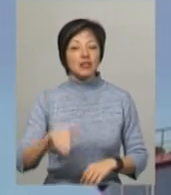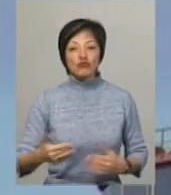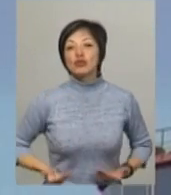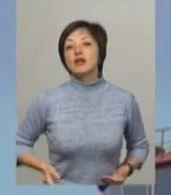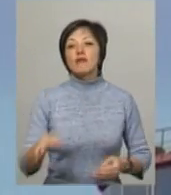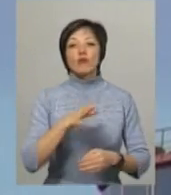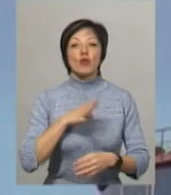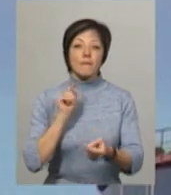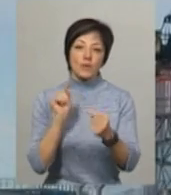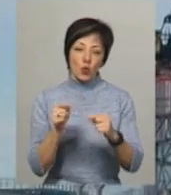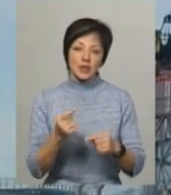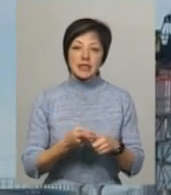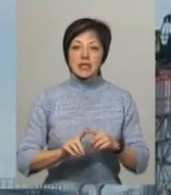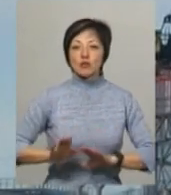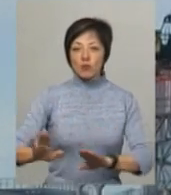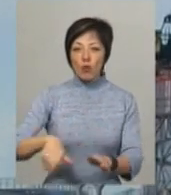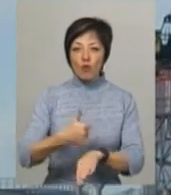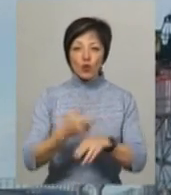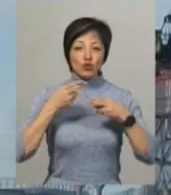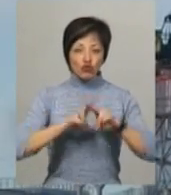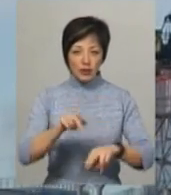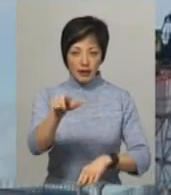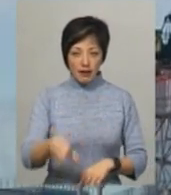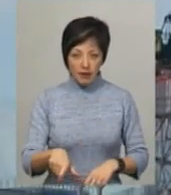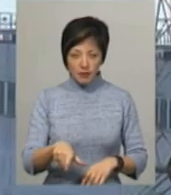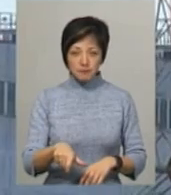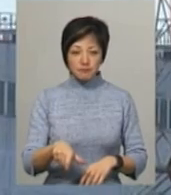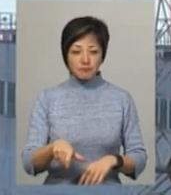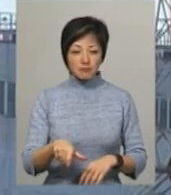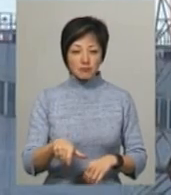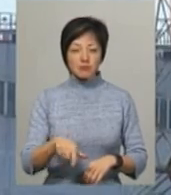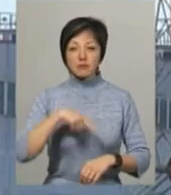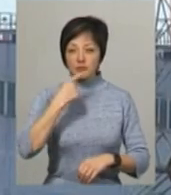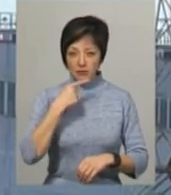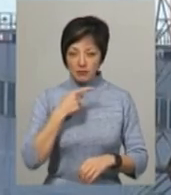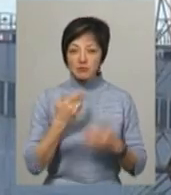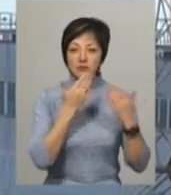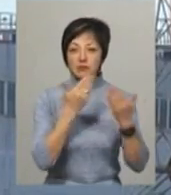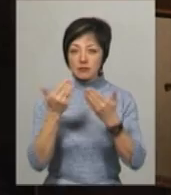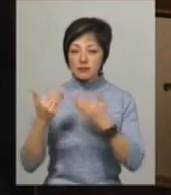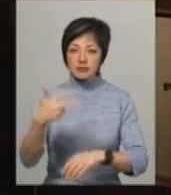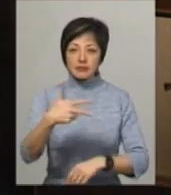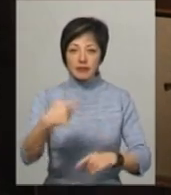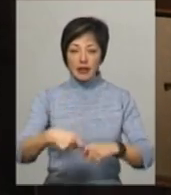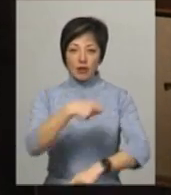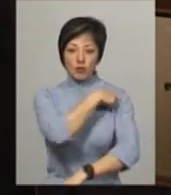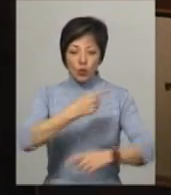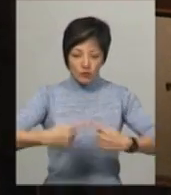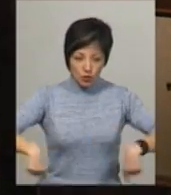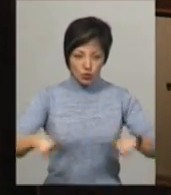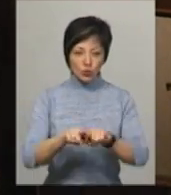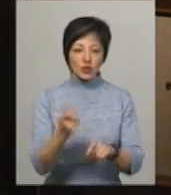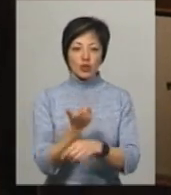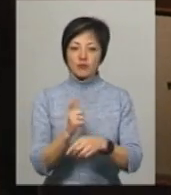жителів області були проти. Заступник головного інженера нових блоків ХЕС Геннадій Самосій каже, опитування в 30-кілометровій зоні мало